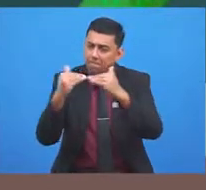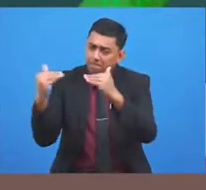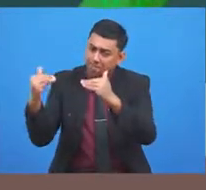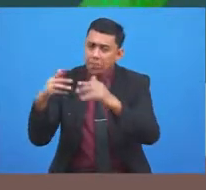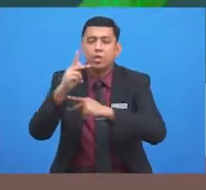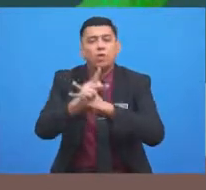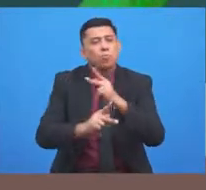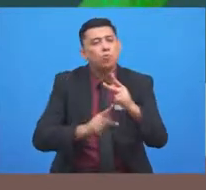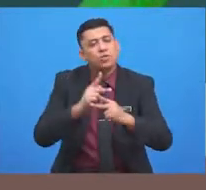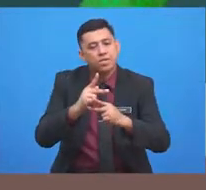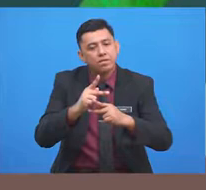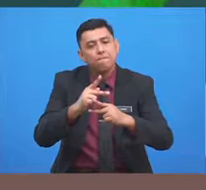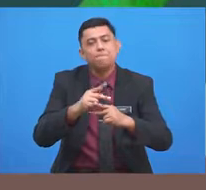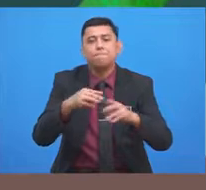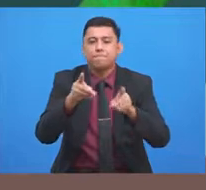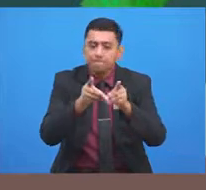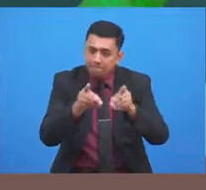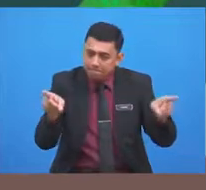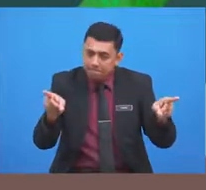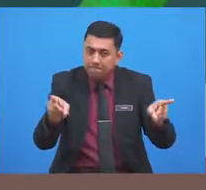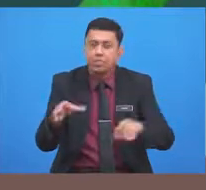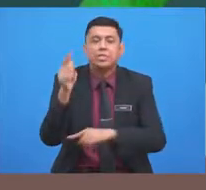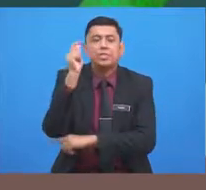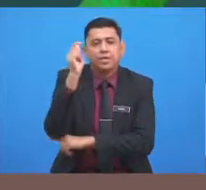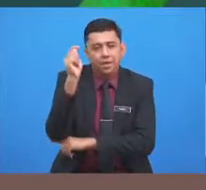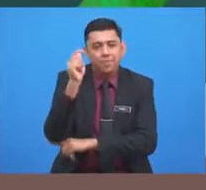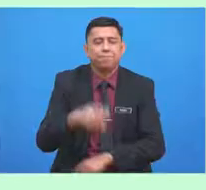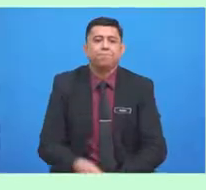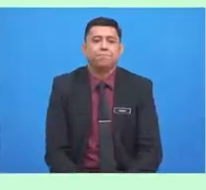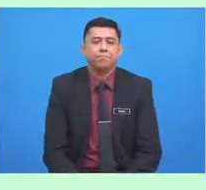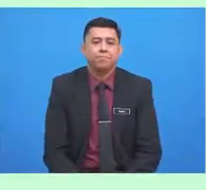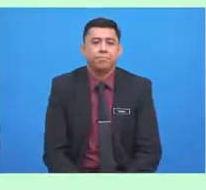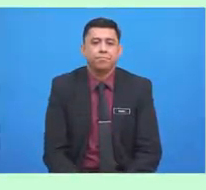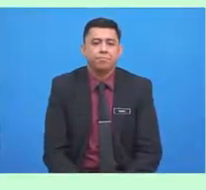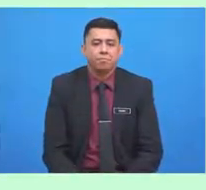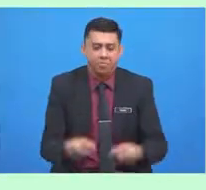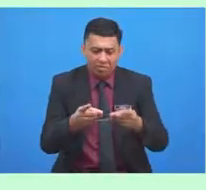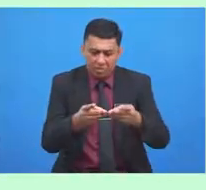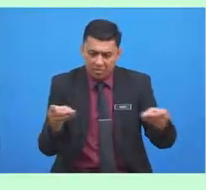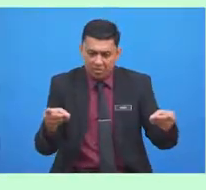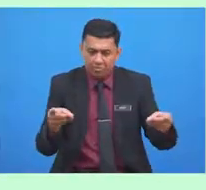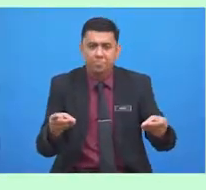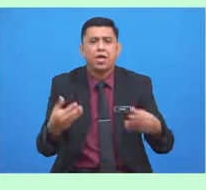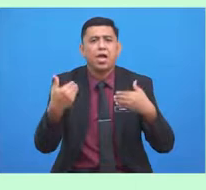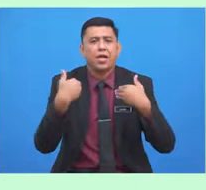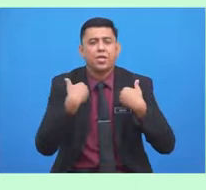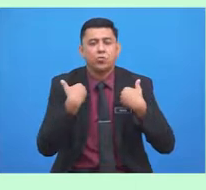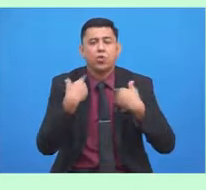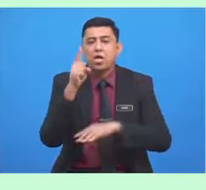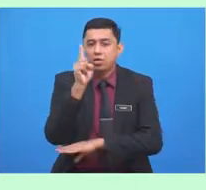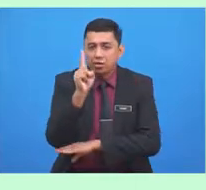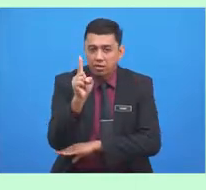proses mendata dan proses menegak. Proses mendata terdiri daripada